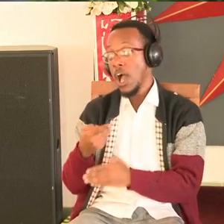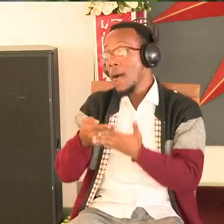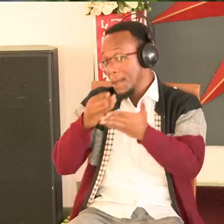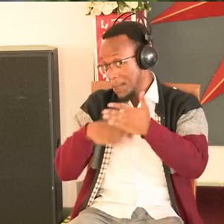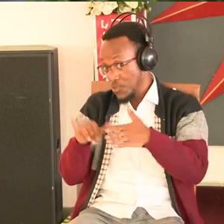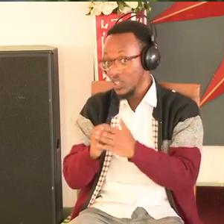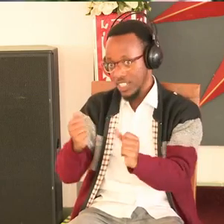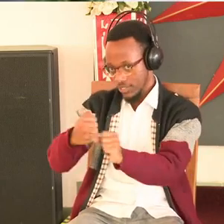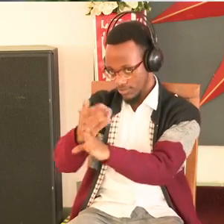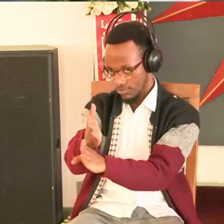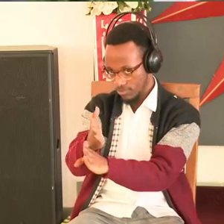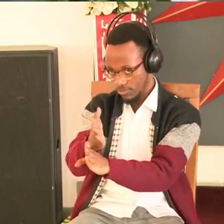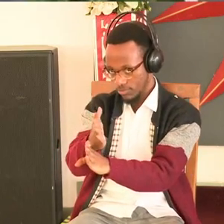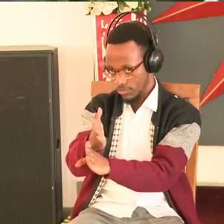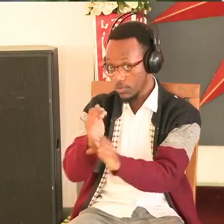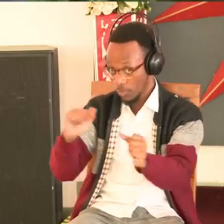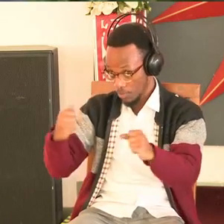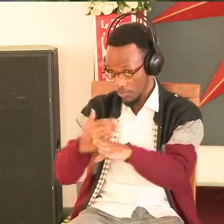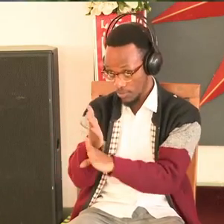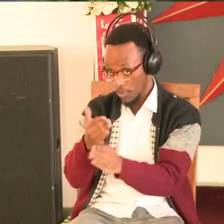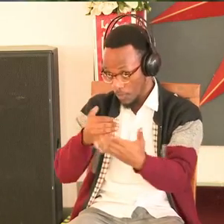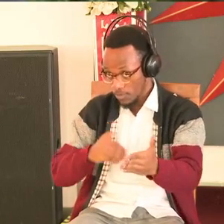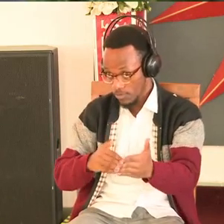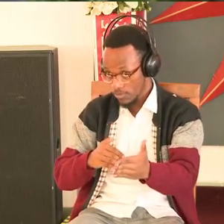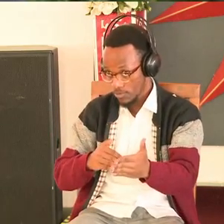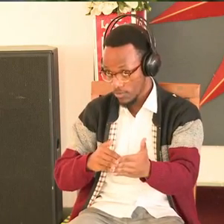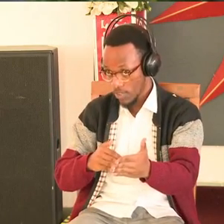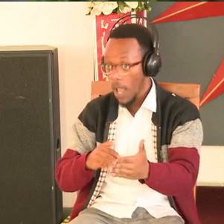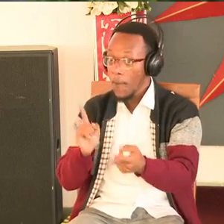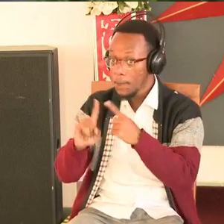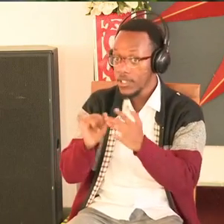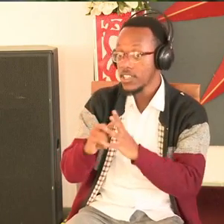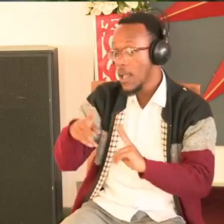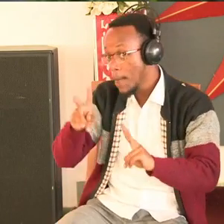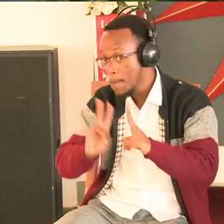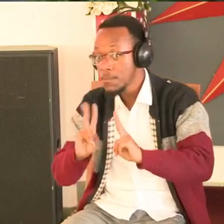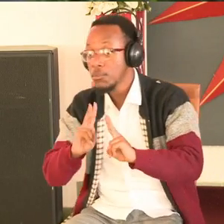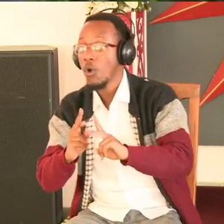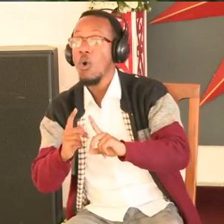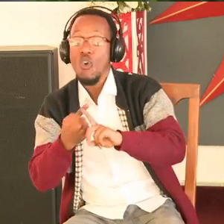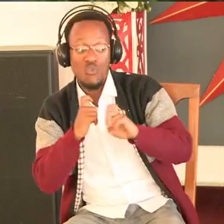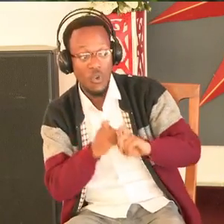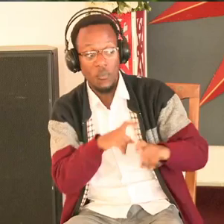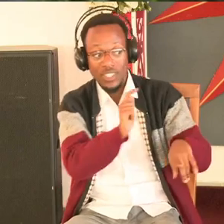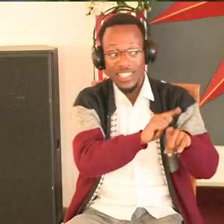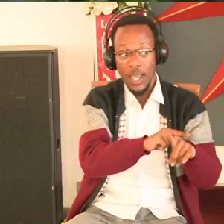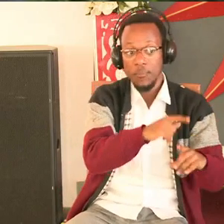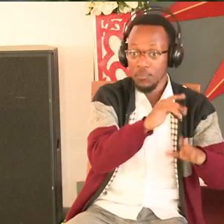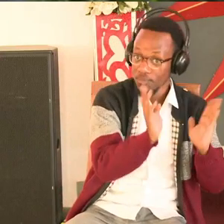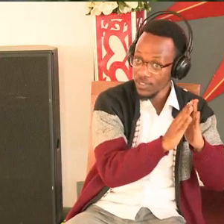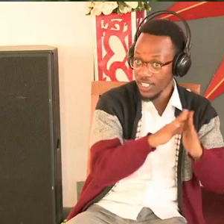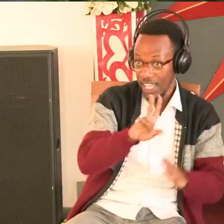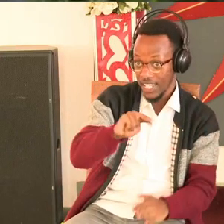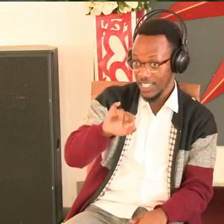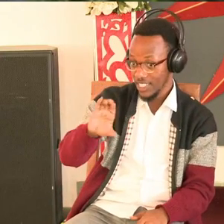yabanjirije ubugorozi bivuze ngo kugera ku bugorozi abantu bagiye bicwa ne m'en voulez pas, mais vous pouvez